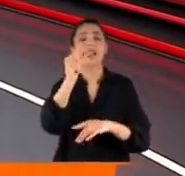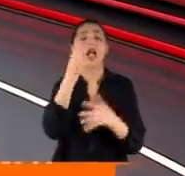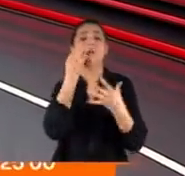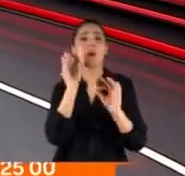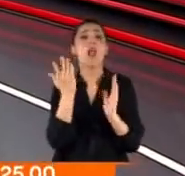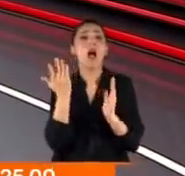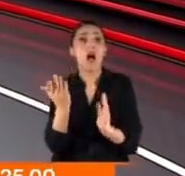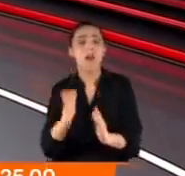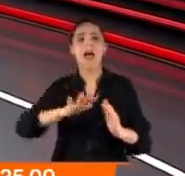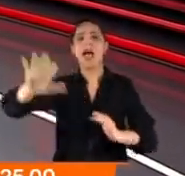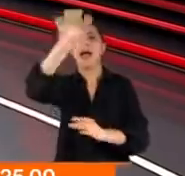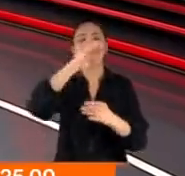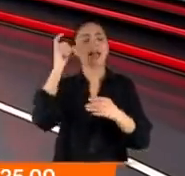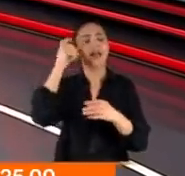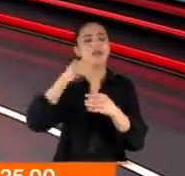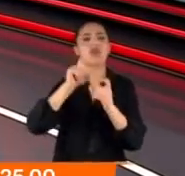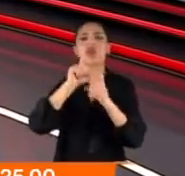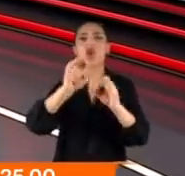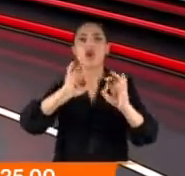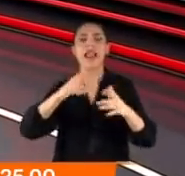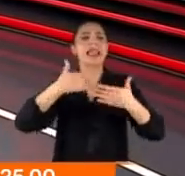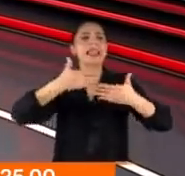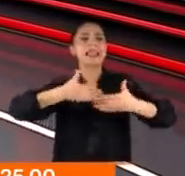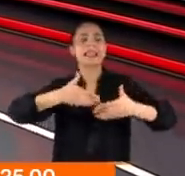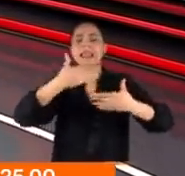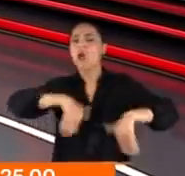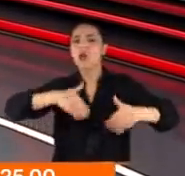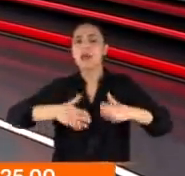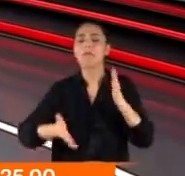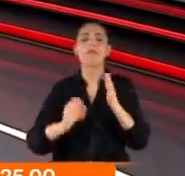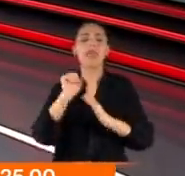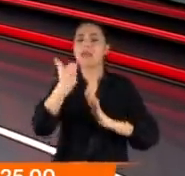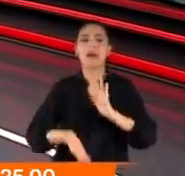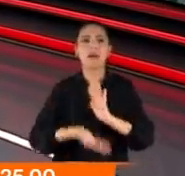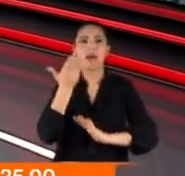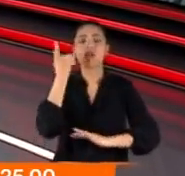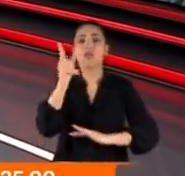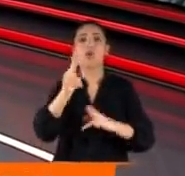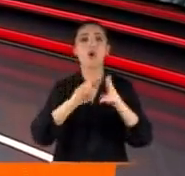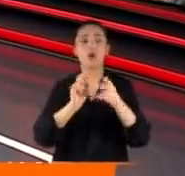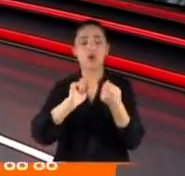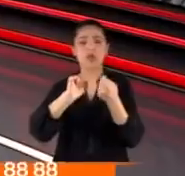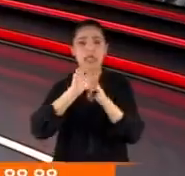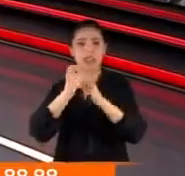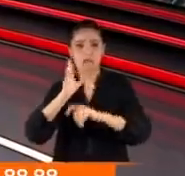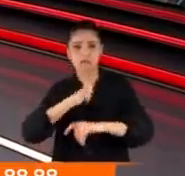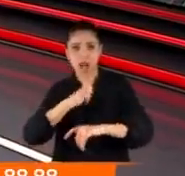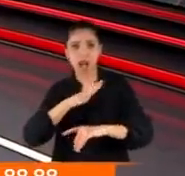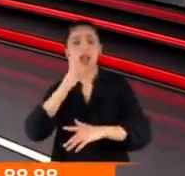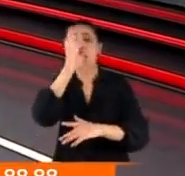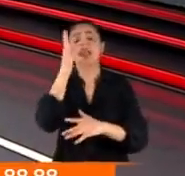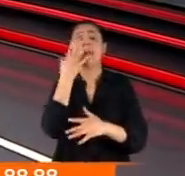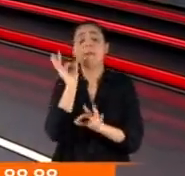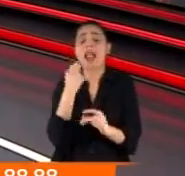ama herkesin aklında şu soru var. Tedbirler ne zaman gevşetilecek? Açıkçası virüsün mutasyonları da ortaya çıkmışken net bir